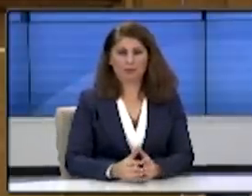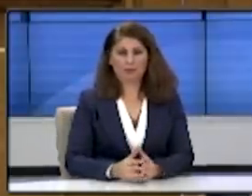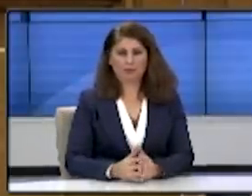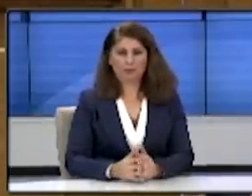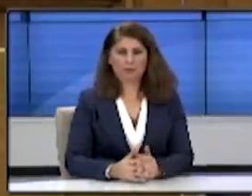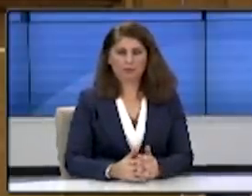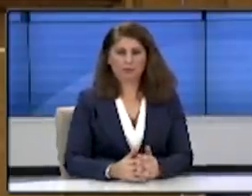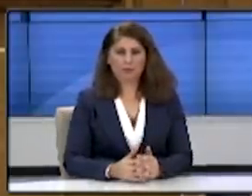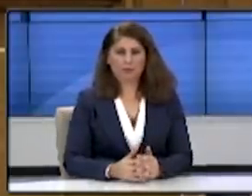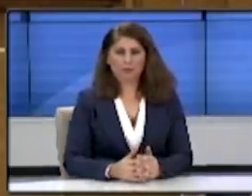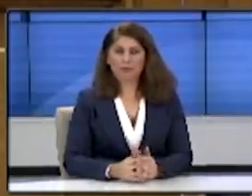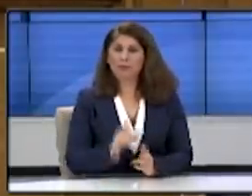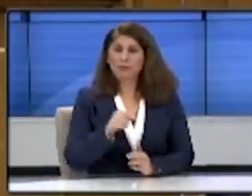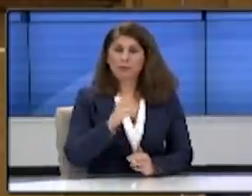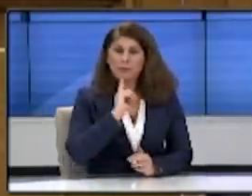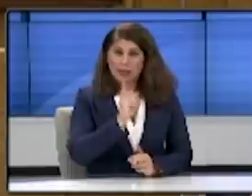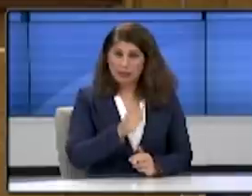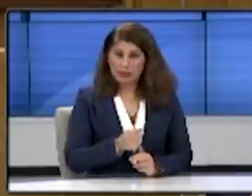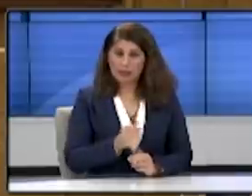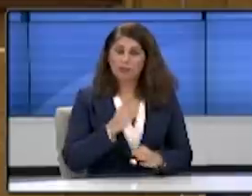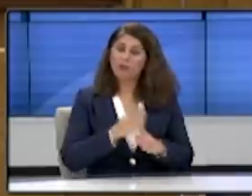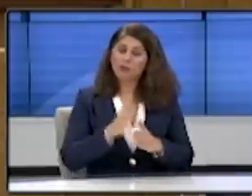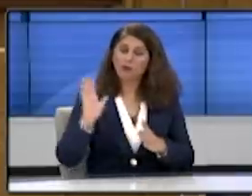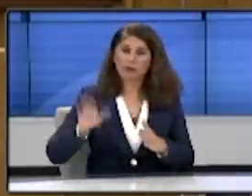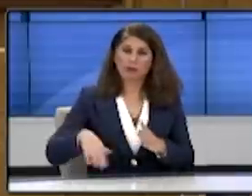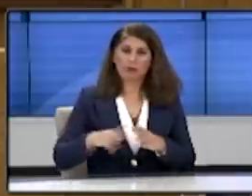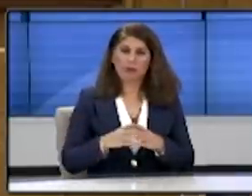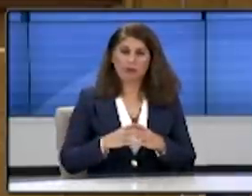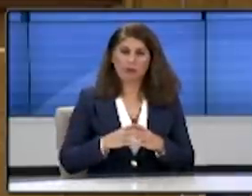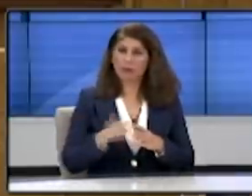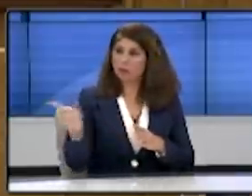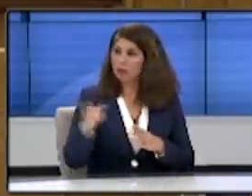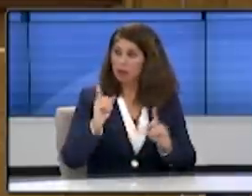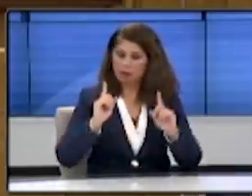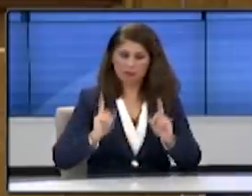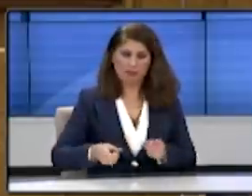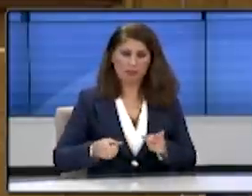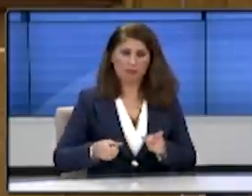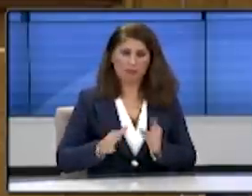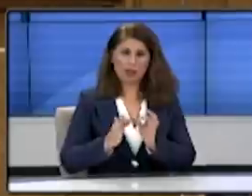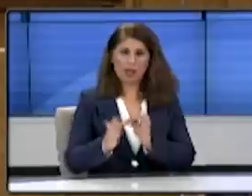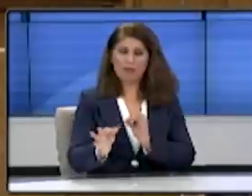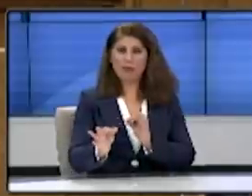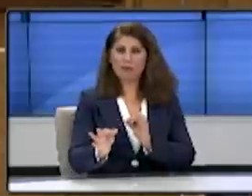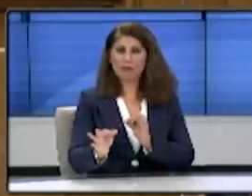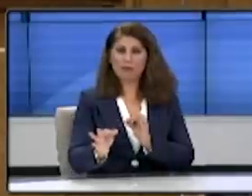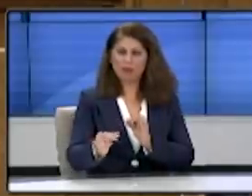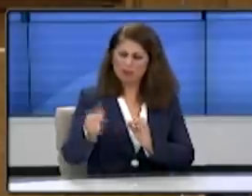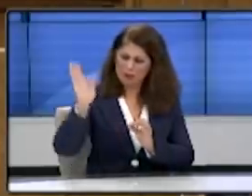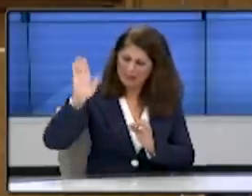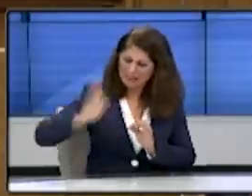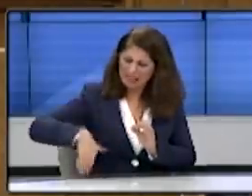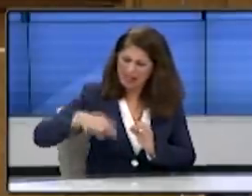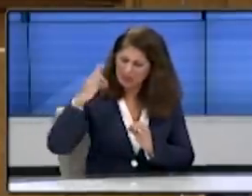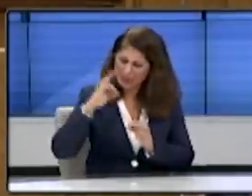Πρόκειται για μια κριτική που κρύβει τελικά ότι είστε αποφασισμένοι να εφαρμόσετε μέχρι κεραία στην πιο